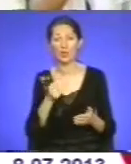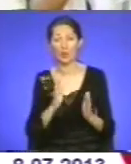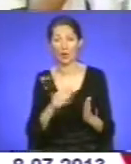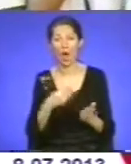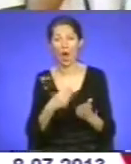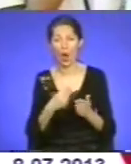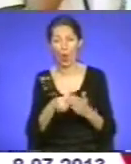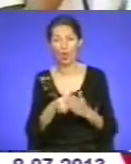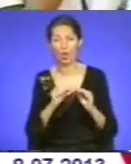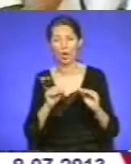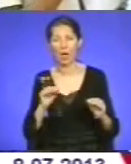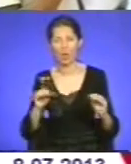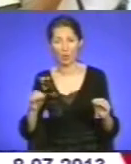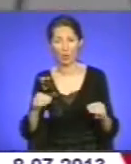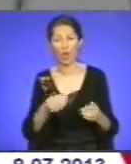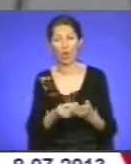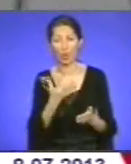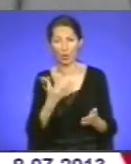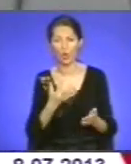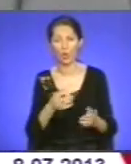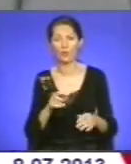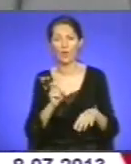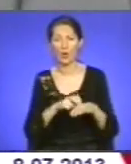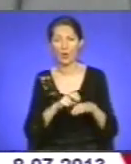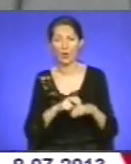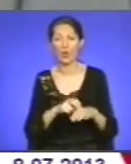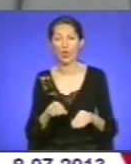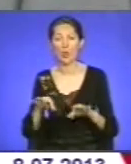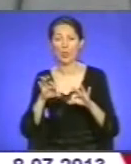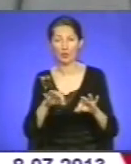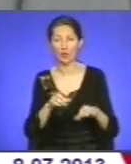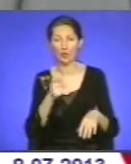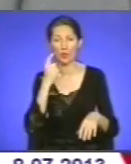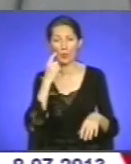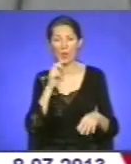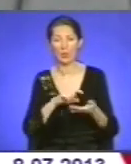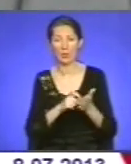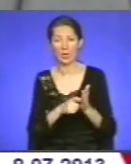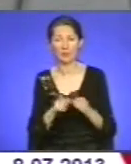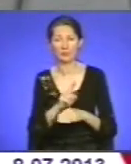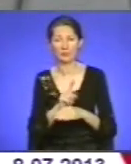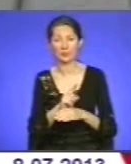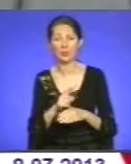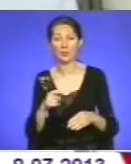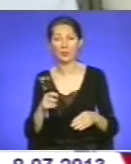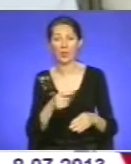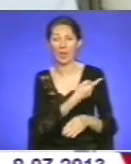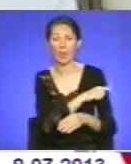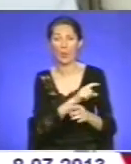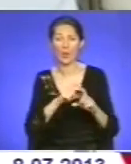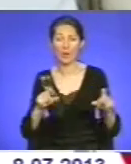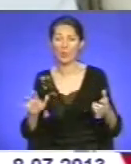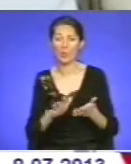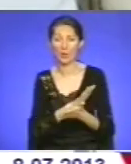зазначають представники міської ради. Лікують у пересувному стоматкабінеті і в Тернопільській комунальній міській стоматологічній поліклініці